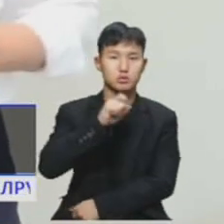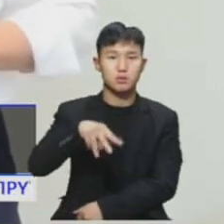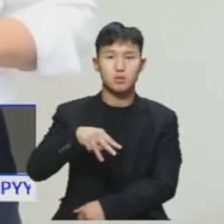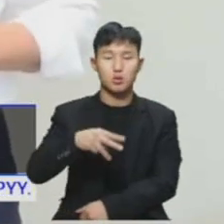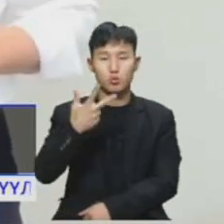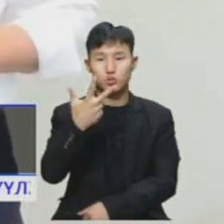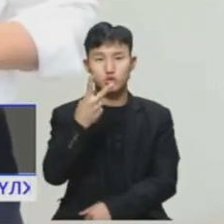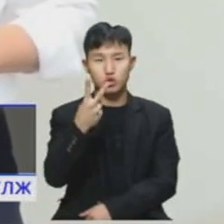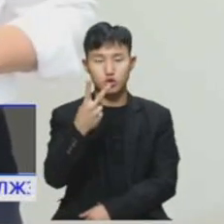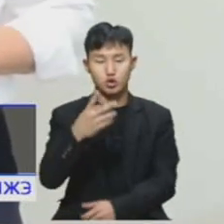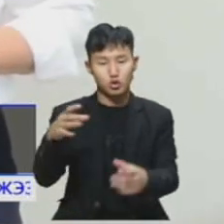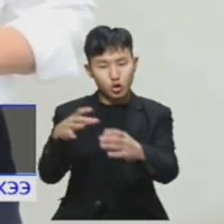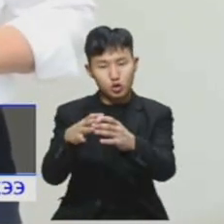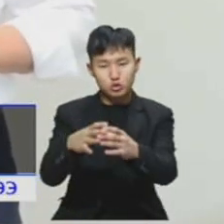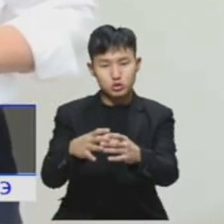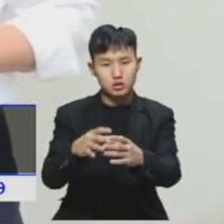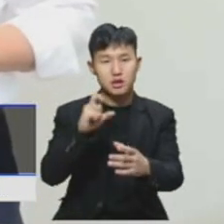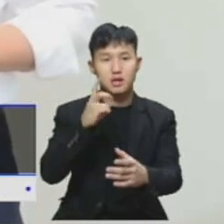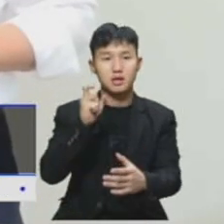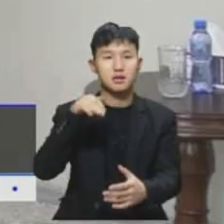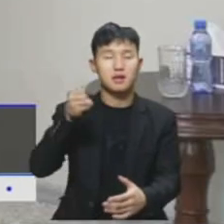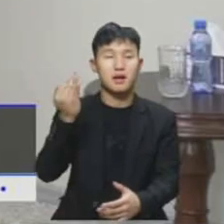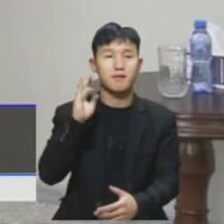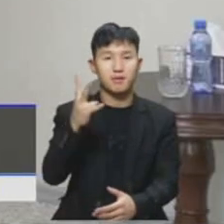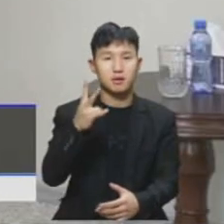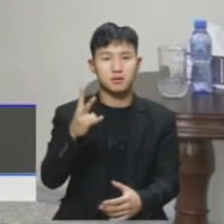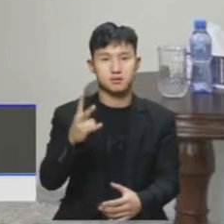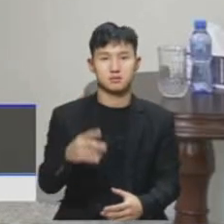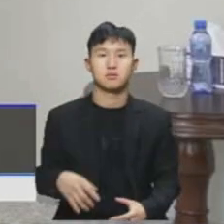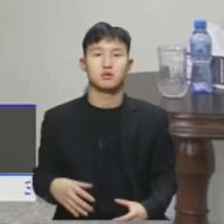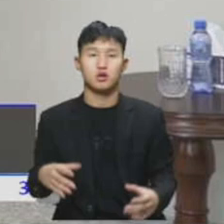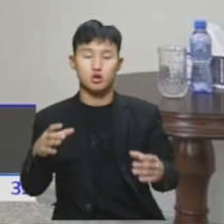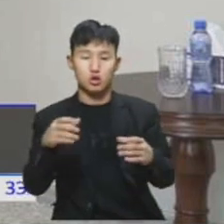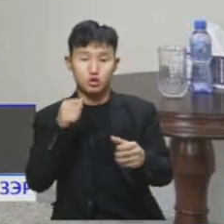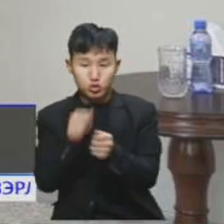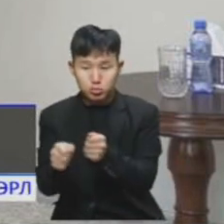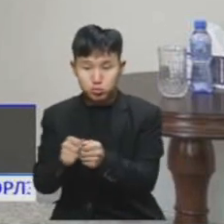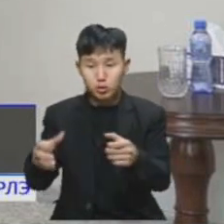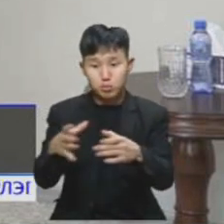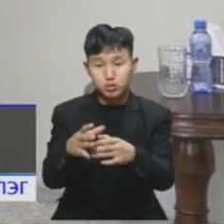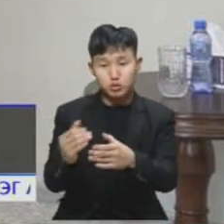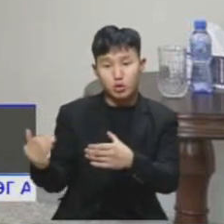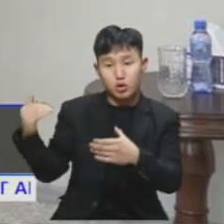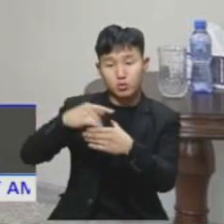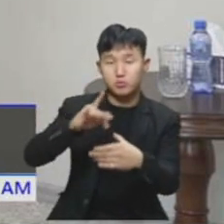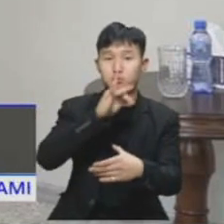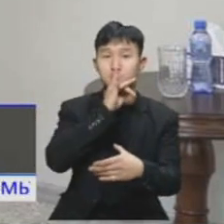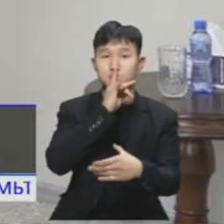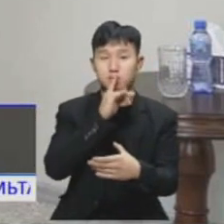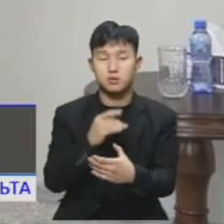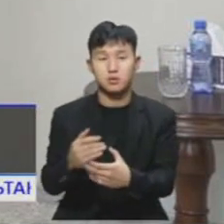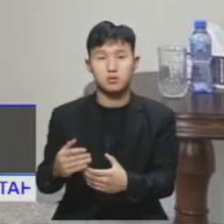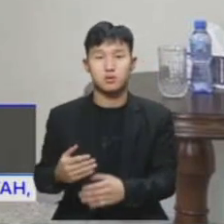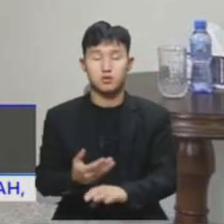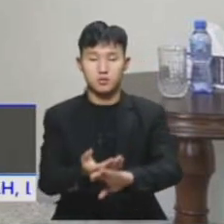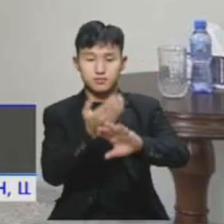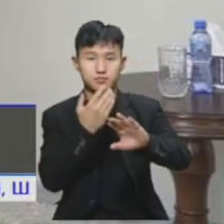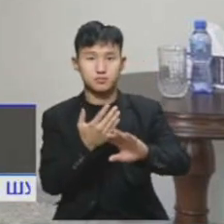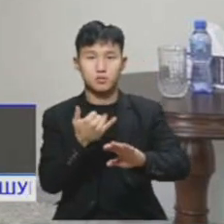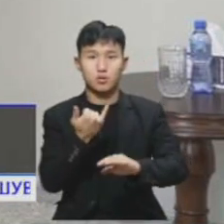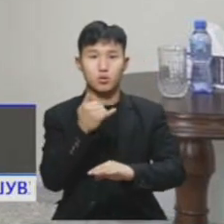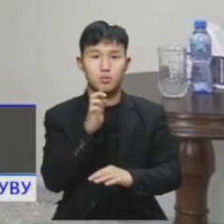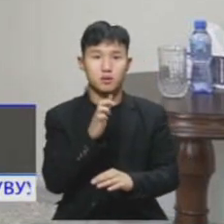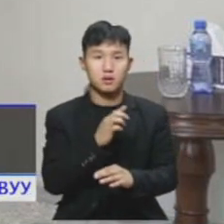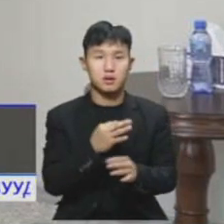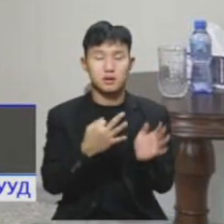гүүр хүртэлх энэ бүсэд төлбөртэй бүсийг тогтооё. Төлбөртэй бүс рүү орж ирэхээс өмнө Улаанбаатар хотын төвөөс 800 м-ийн